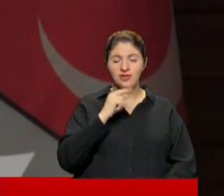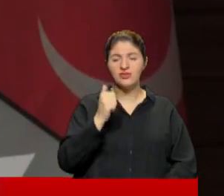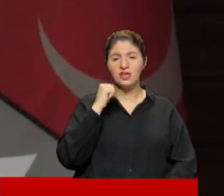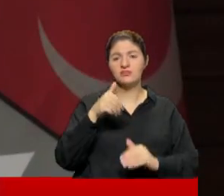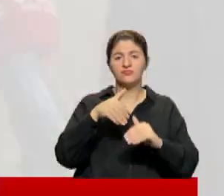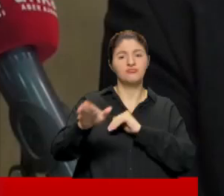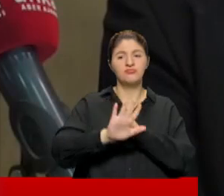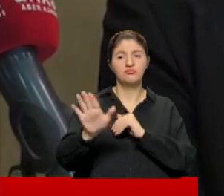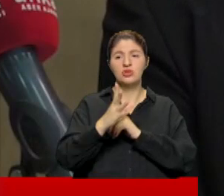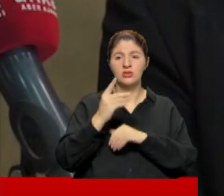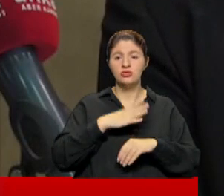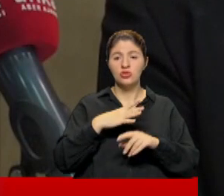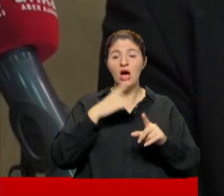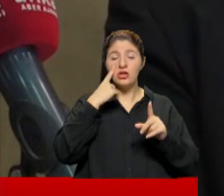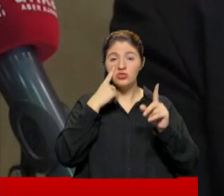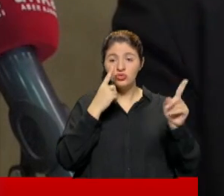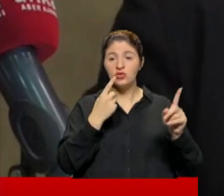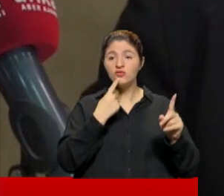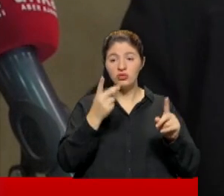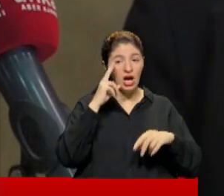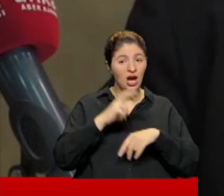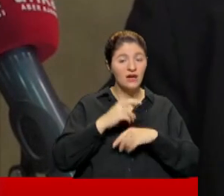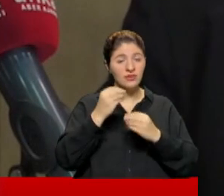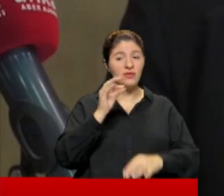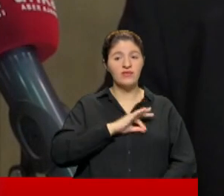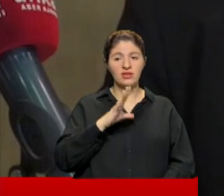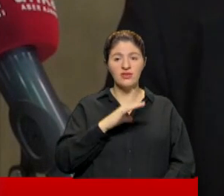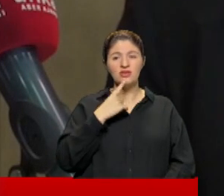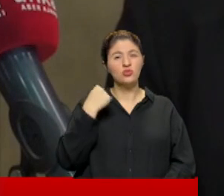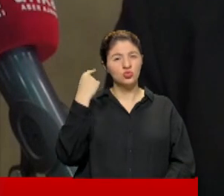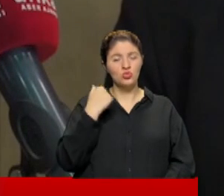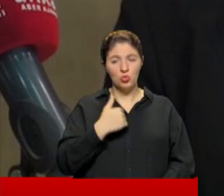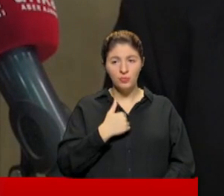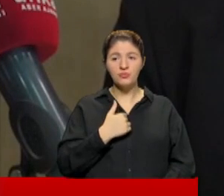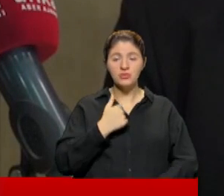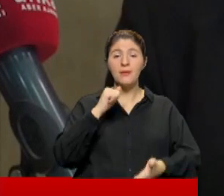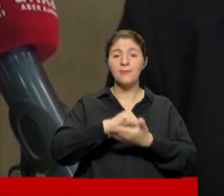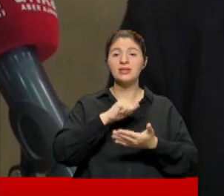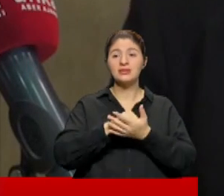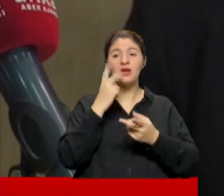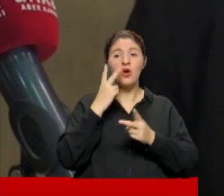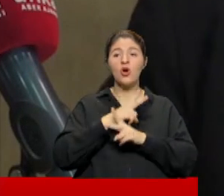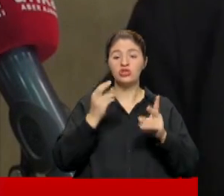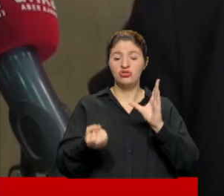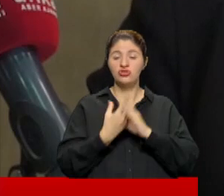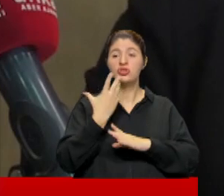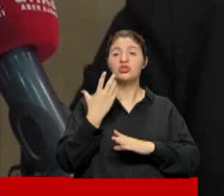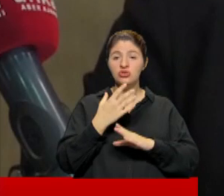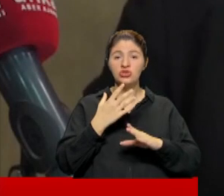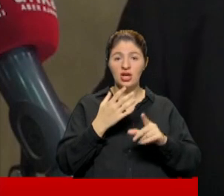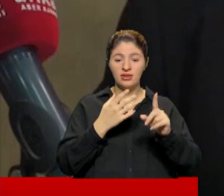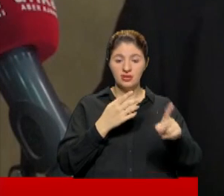çekilmesini talep ed di Mustafa Kemal Atatürk'ün sözünü hatırlatmakta fayda var diye düşünüyorum basın hürriyetinden Doğan